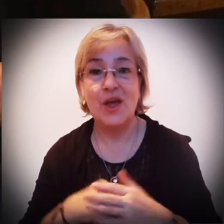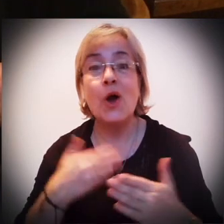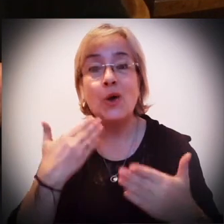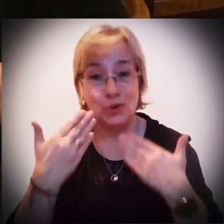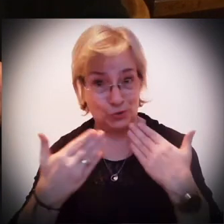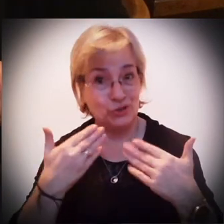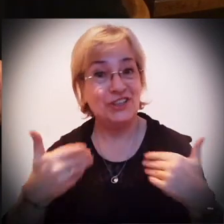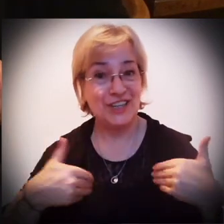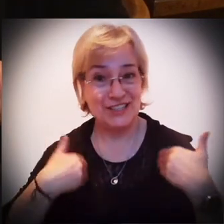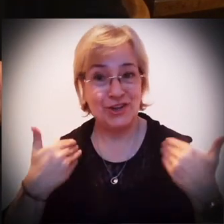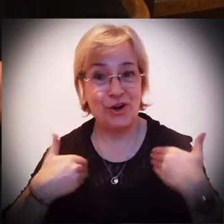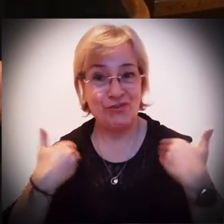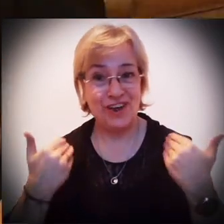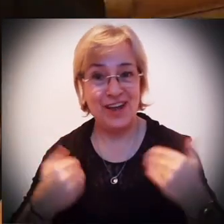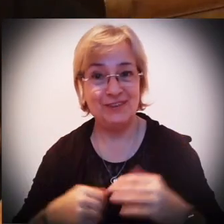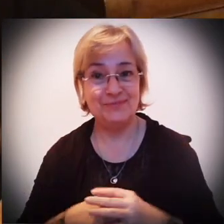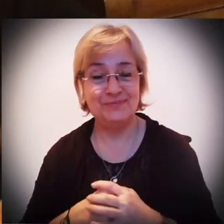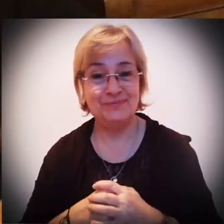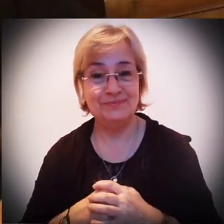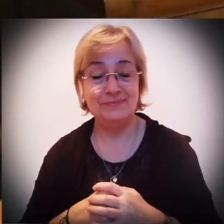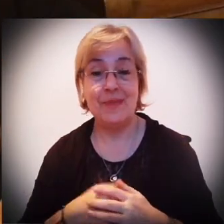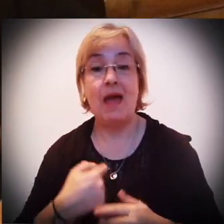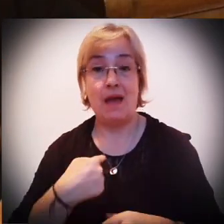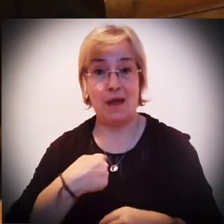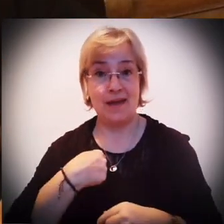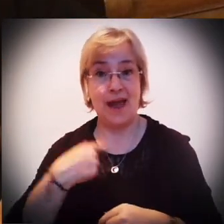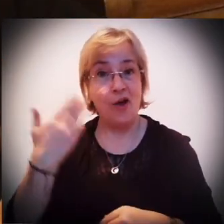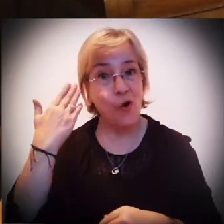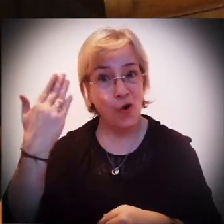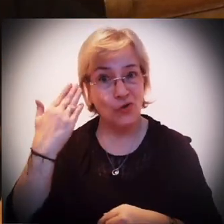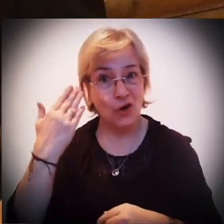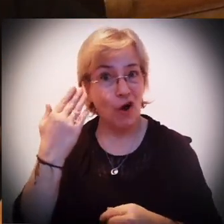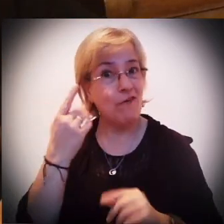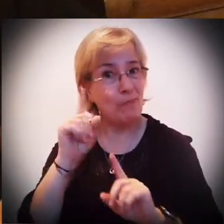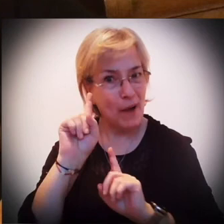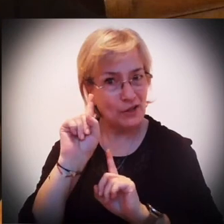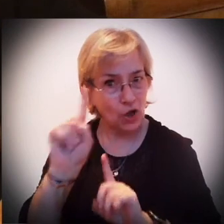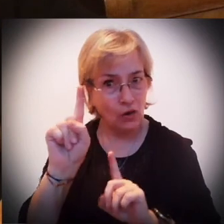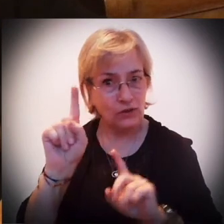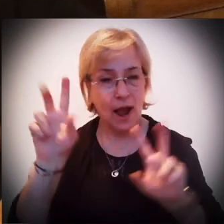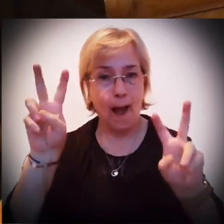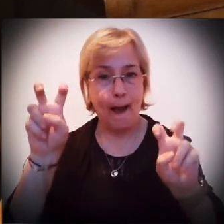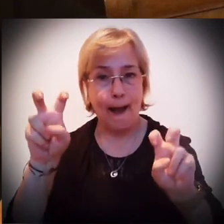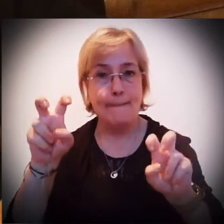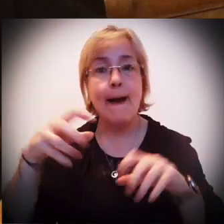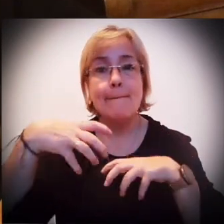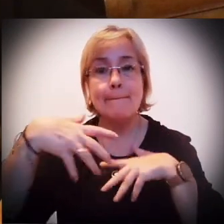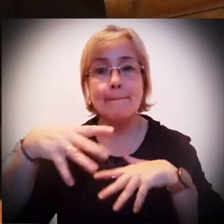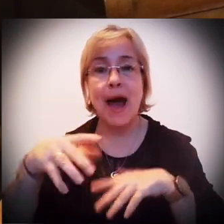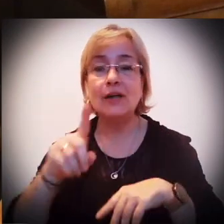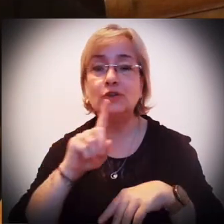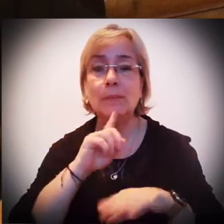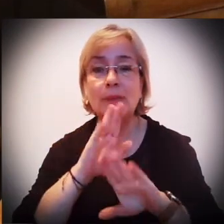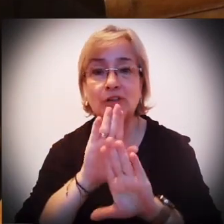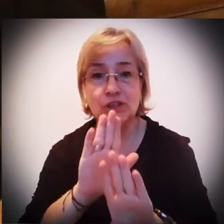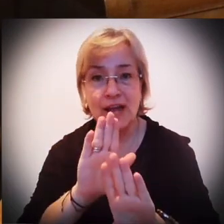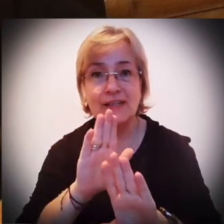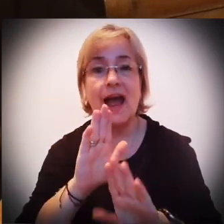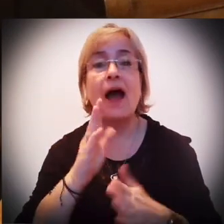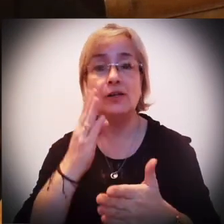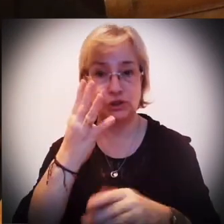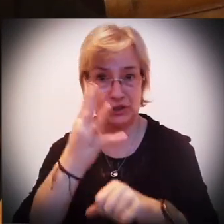i życzę zdrowia. Jako honorowa patronka Marszu Milczenia